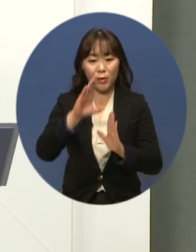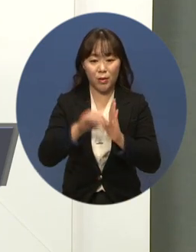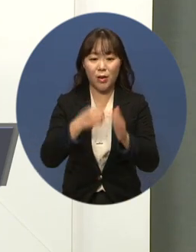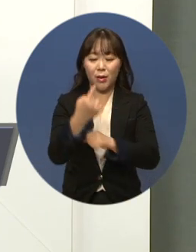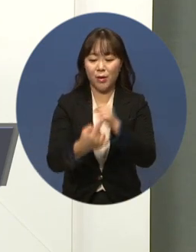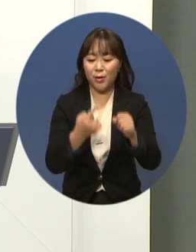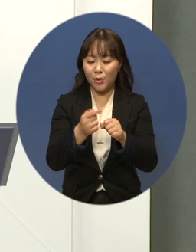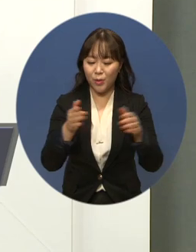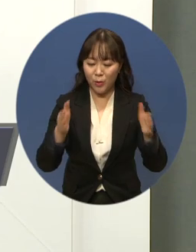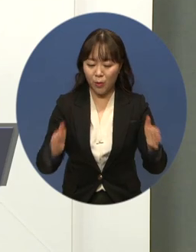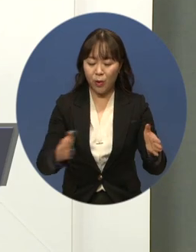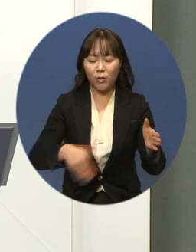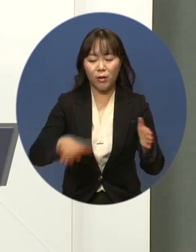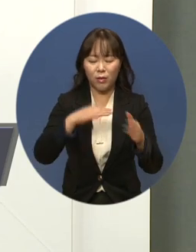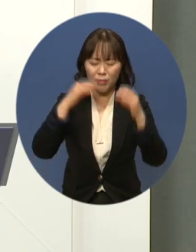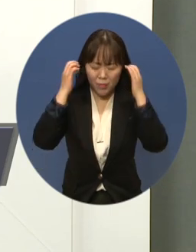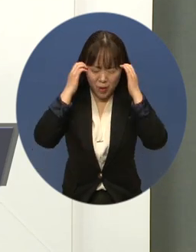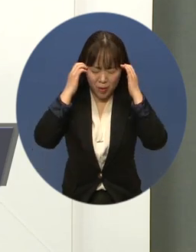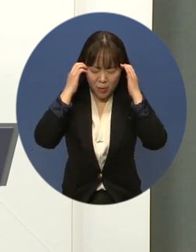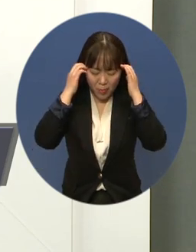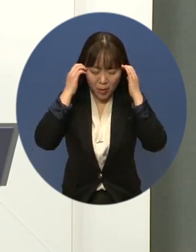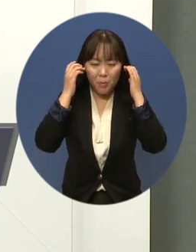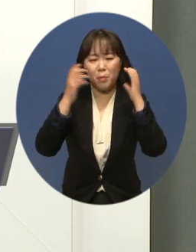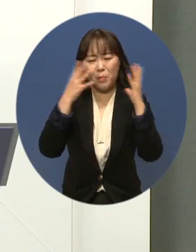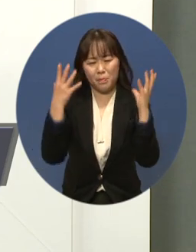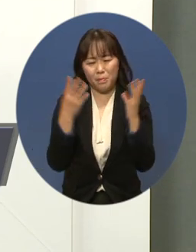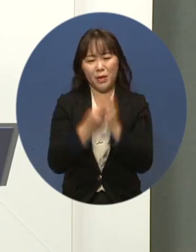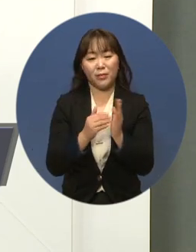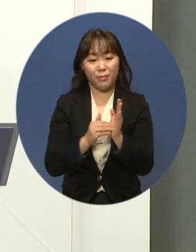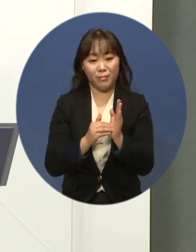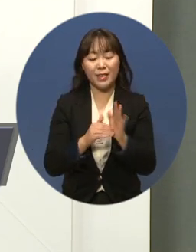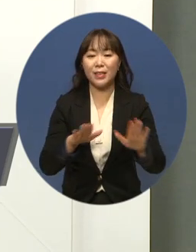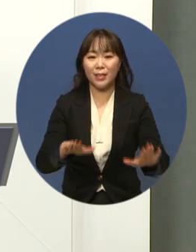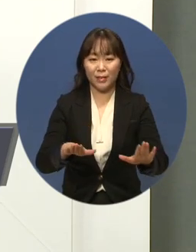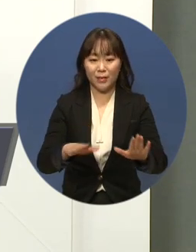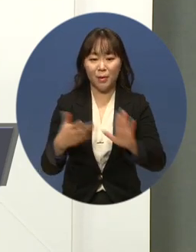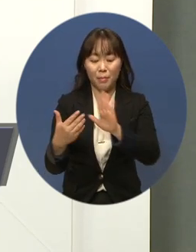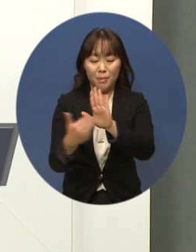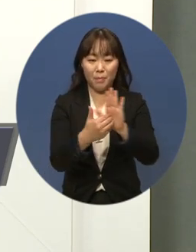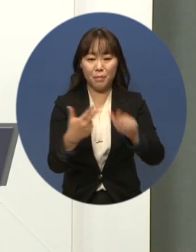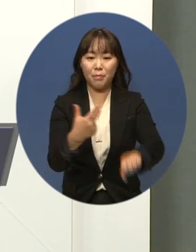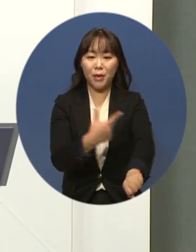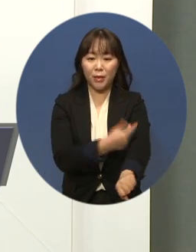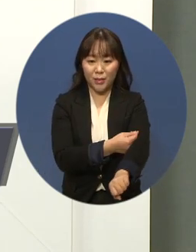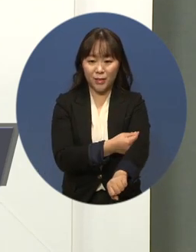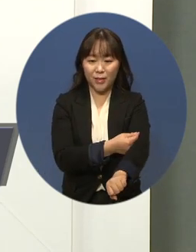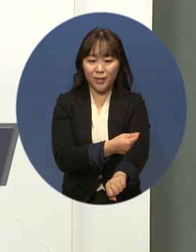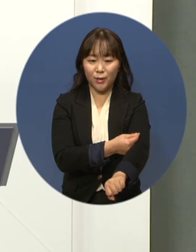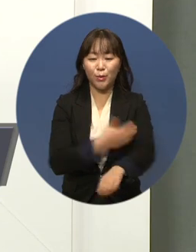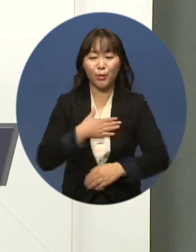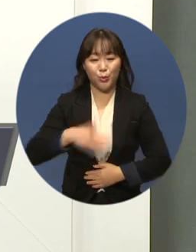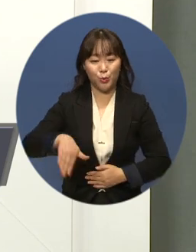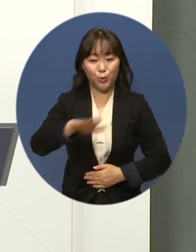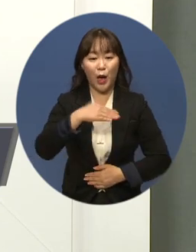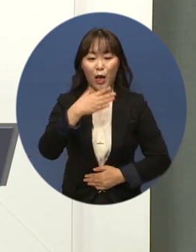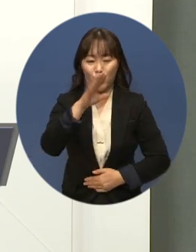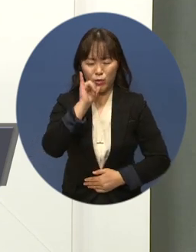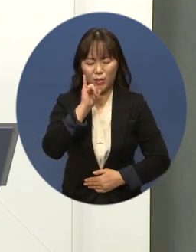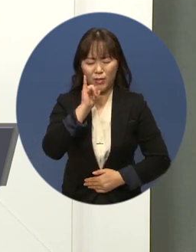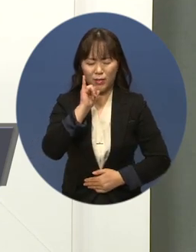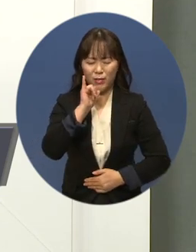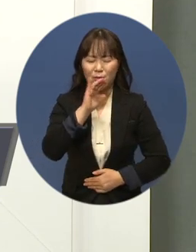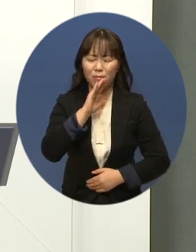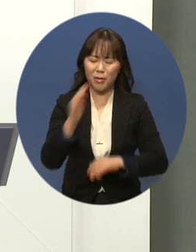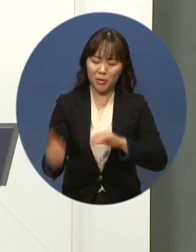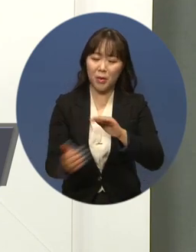1년 동안을 우리가 시련을 당할 만큼 당했죠. 이제 백신이 또 우리가 할 수 있는 최대의